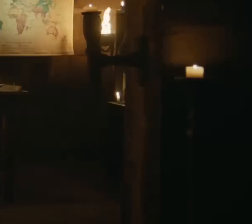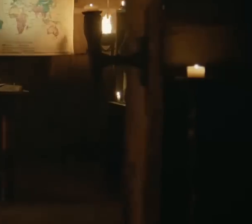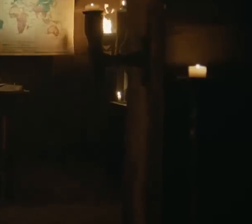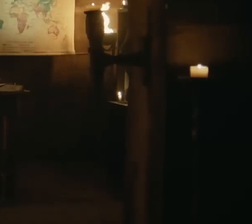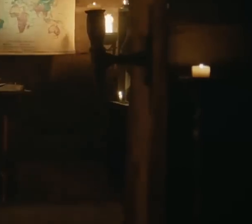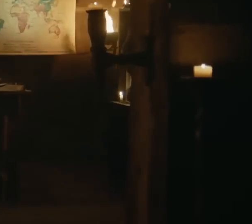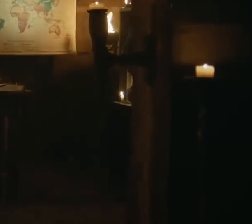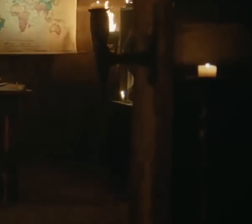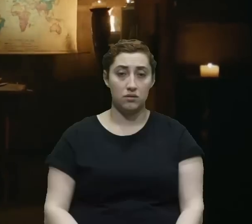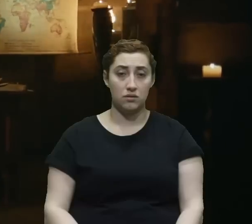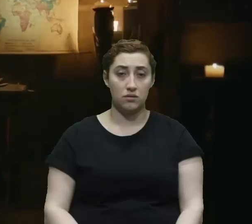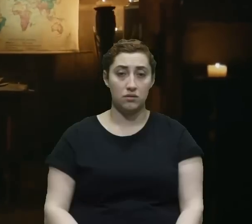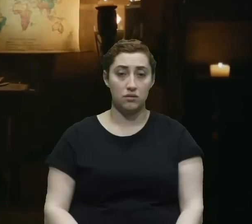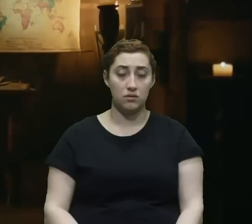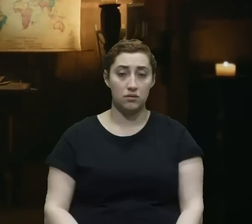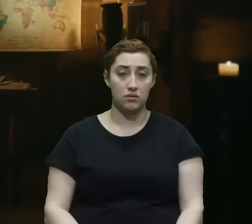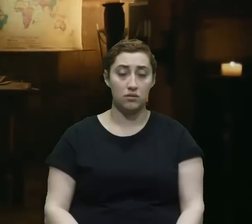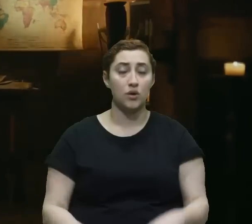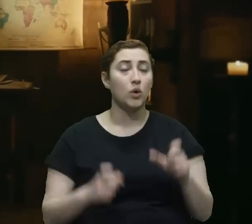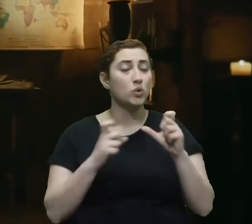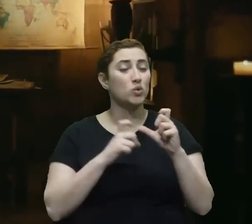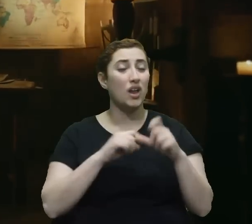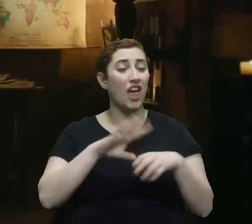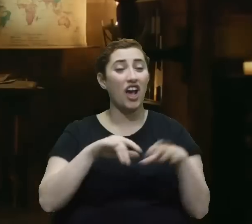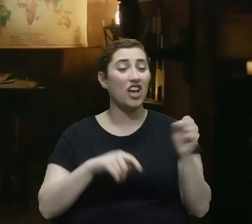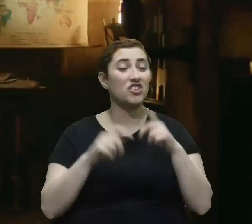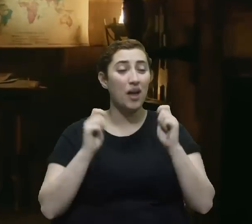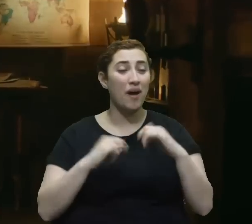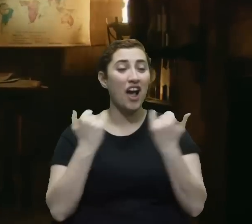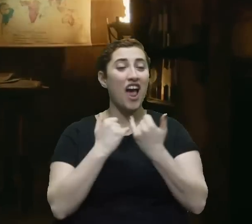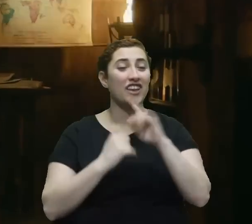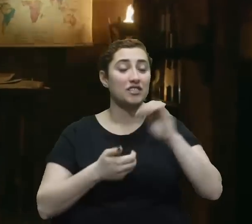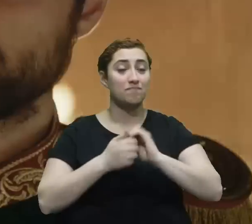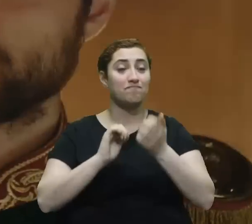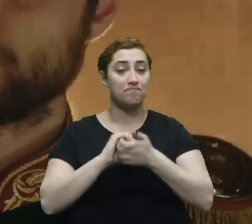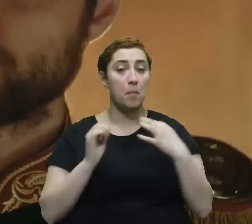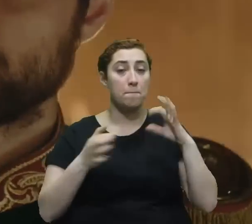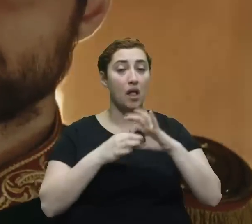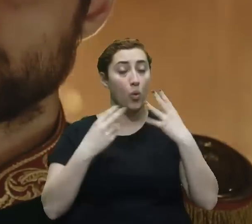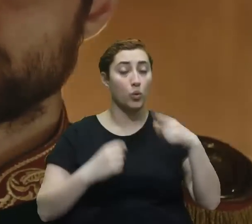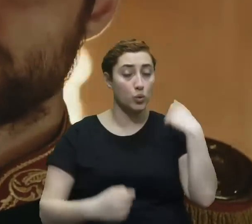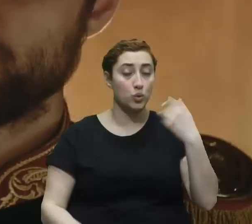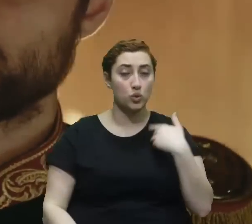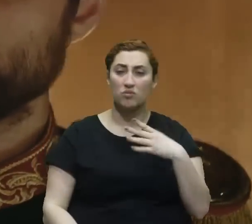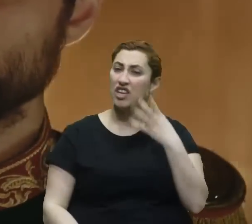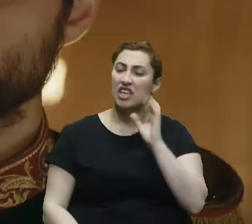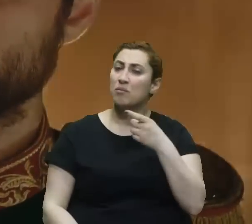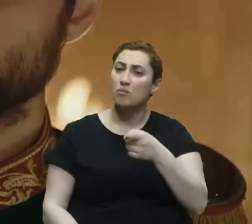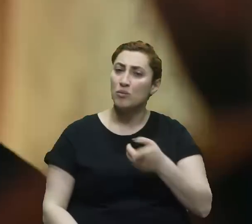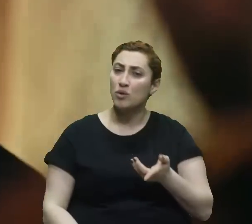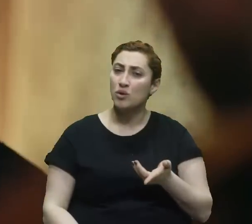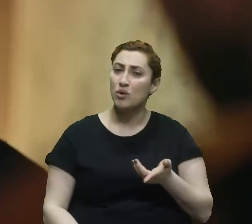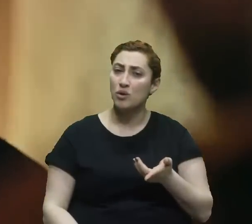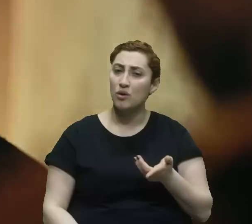Teşkilat toplantı odası. Süreyya Hanım'ı kaçıranların kardeşlik teşkilatıyla alakası olduğunu düşünüyorum. Kim bu şahıs?